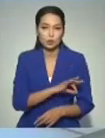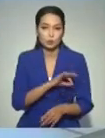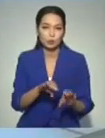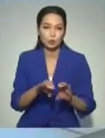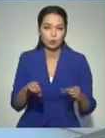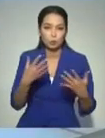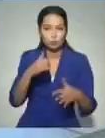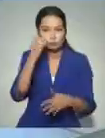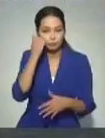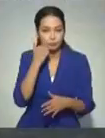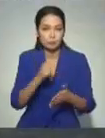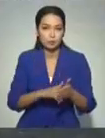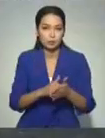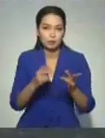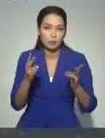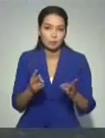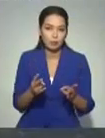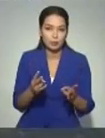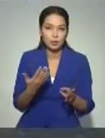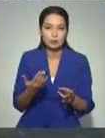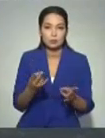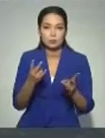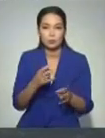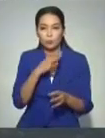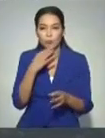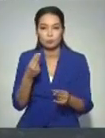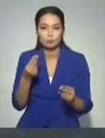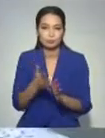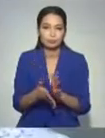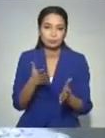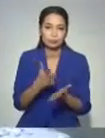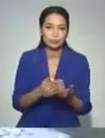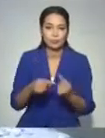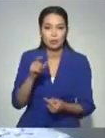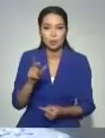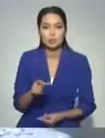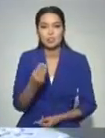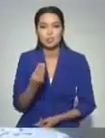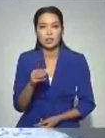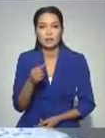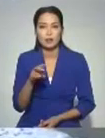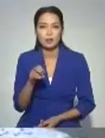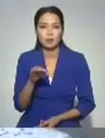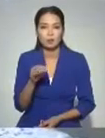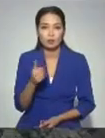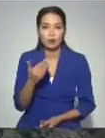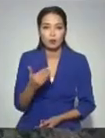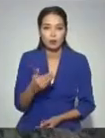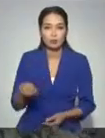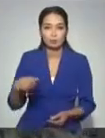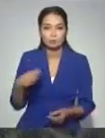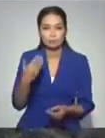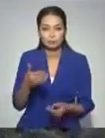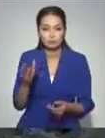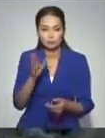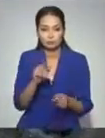құбырдың тозуы себеп болған. Апат біраз тұрғынды шығынға батырды. Кәсіпкер Шынар Тайлақова ательесінің күл талқаны шыққанын айтады. Қимараттың